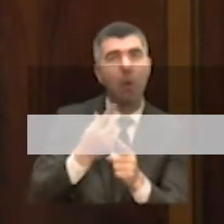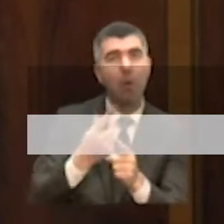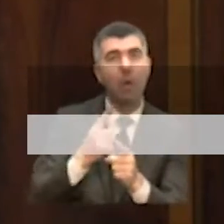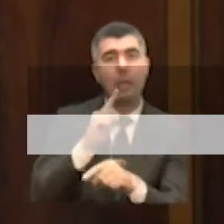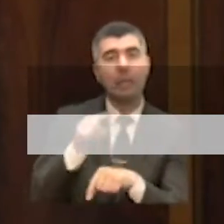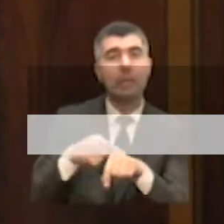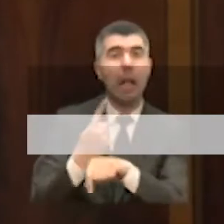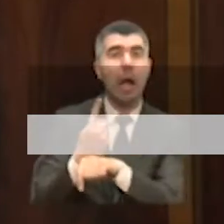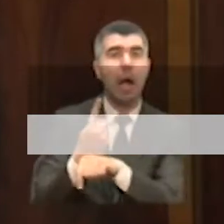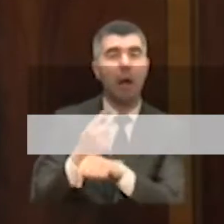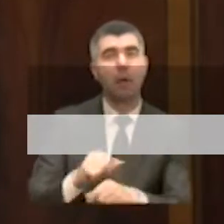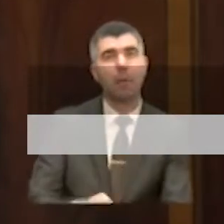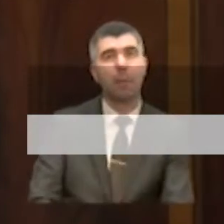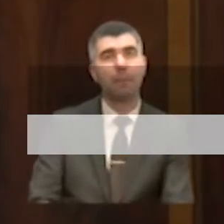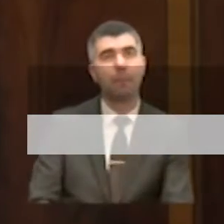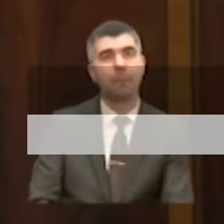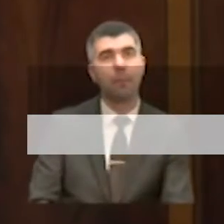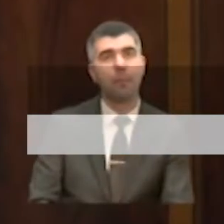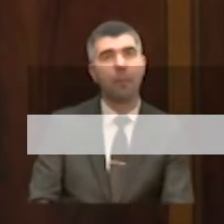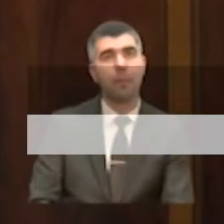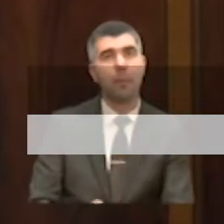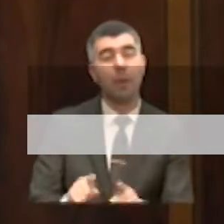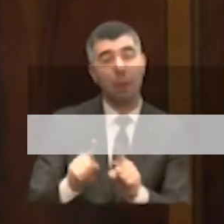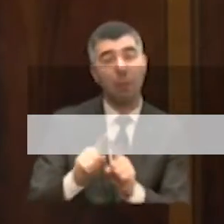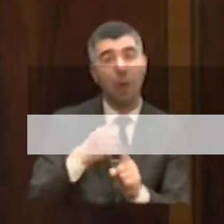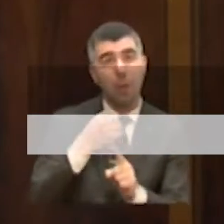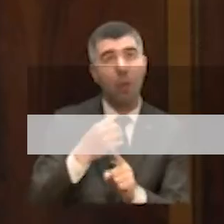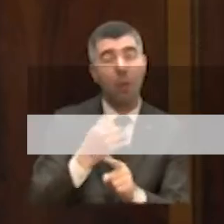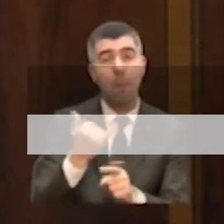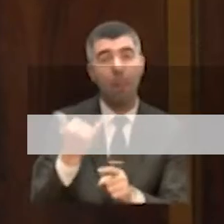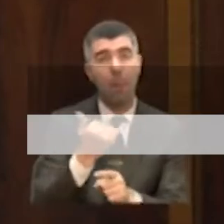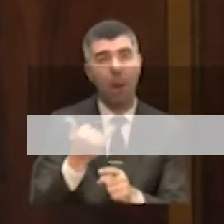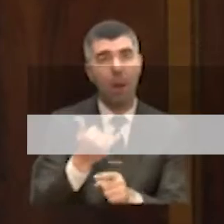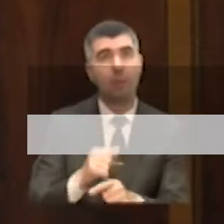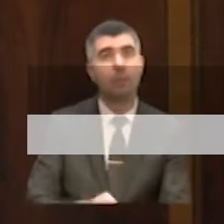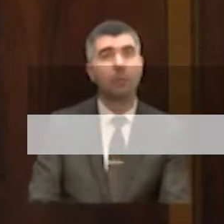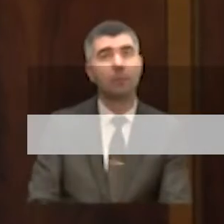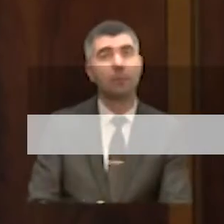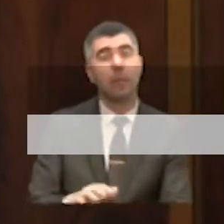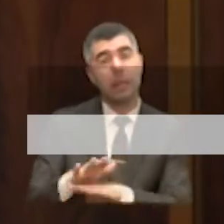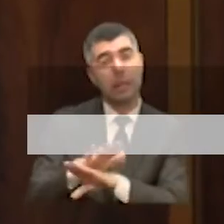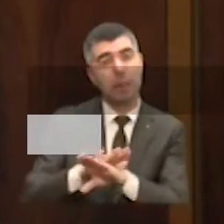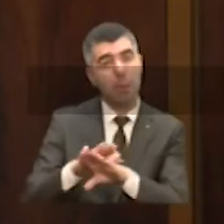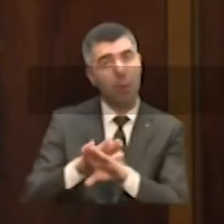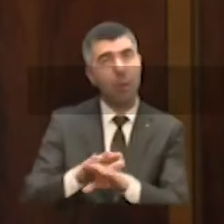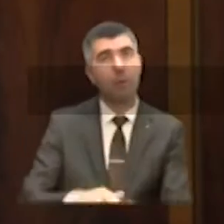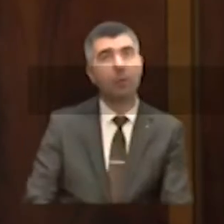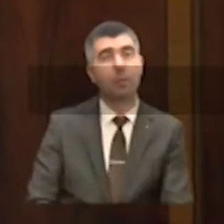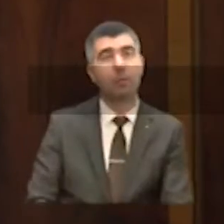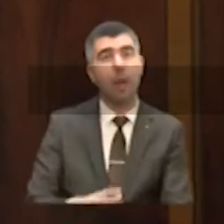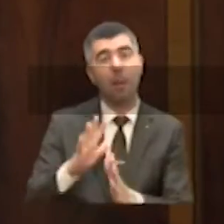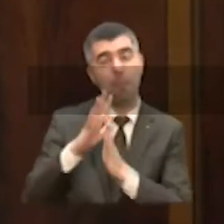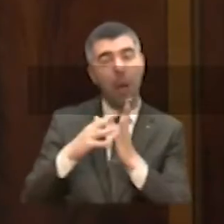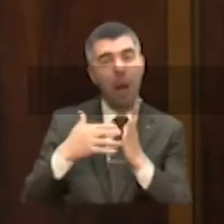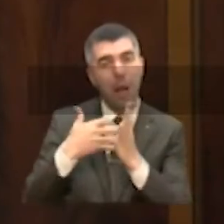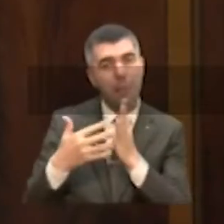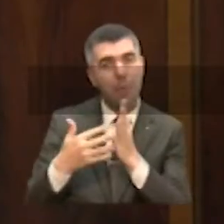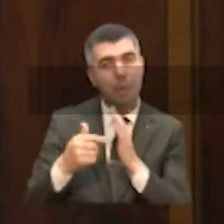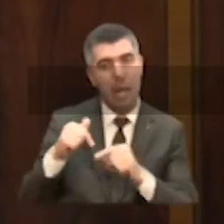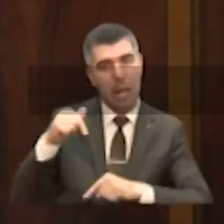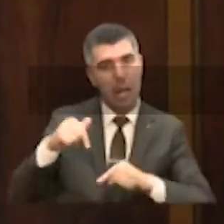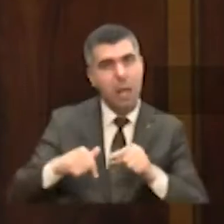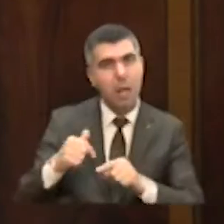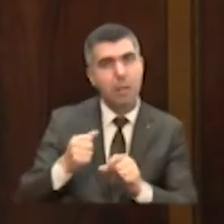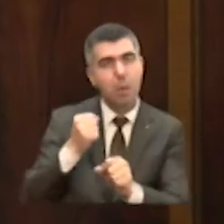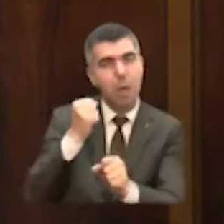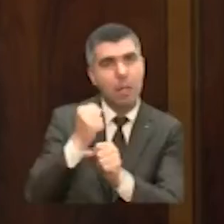المرة قبيلة إلا كان عندكم هذه المناطق عزيزة فعلا. اسمح لي، لا اسمح لي، والبرامج موجودة